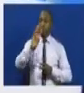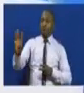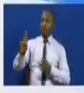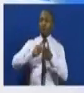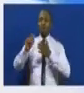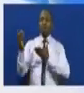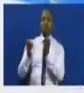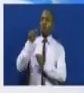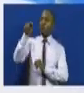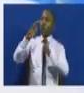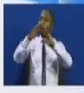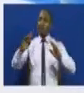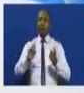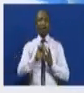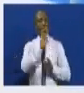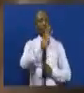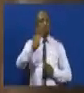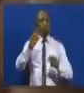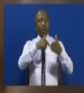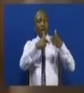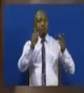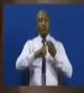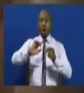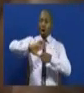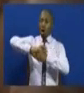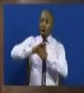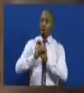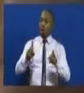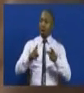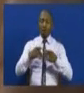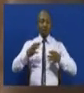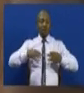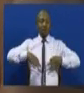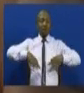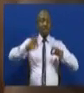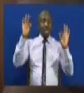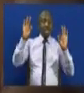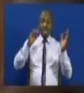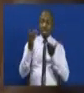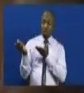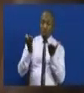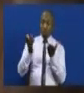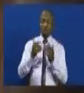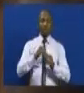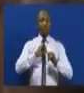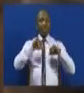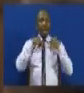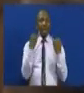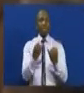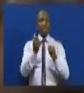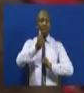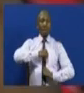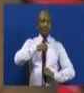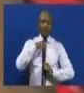nyumbani. Wavuti hiyo ijulikanayo kama Corona Season School inamilikiwa na taasisi binafsi, ambapo